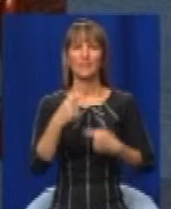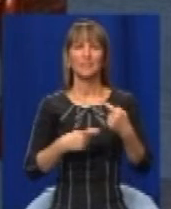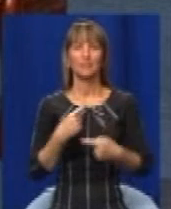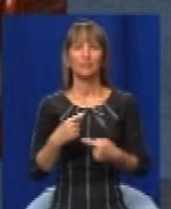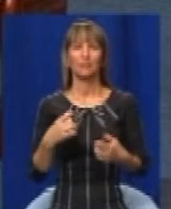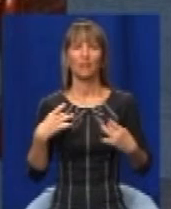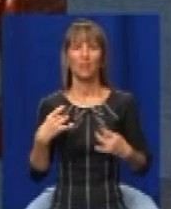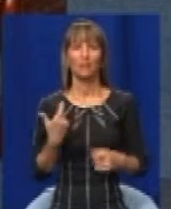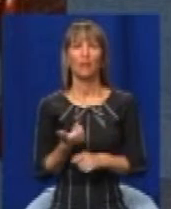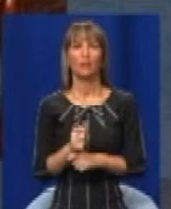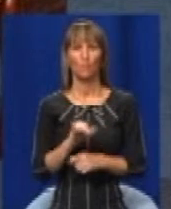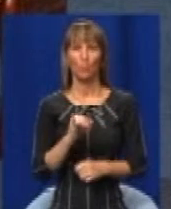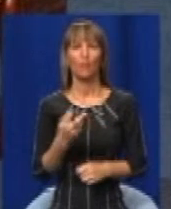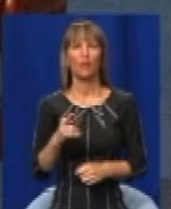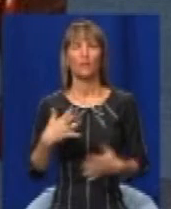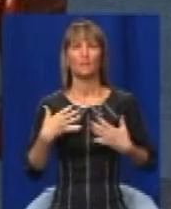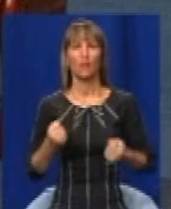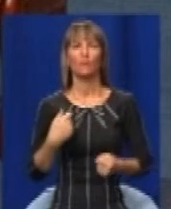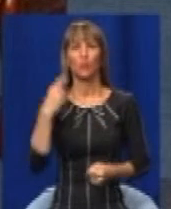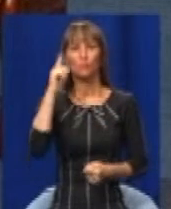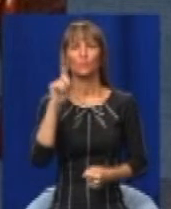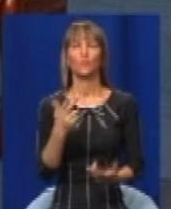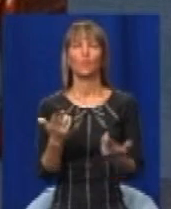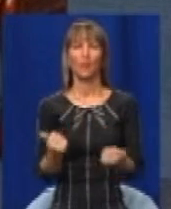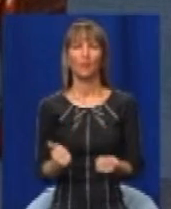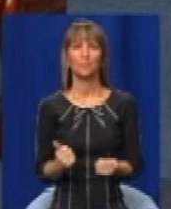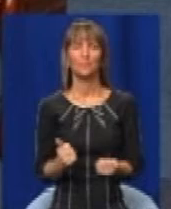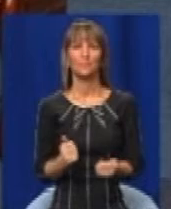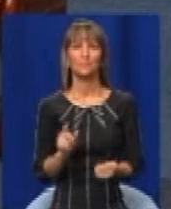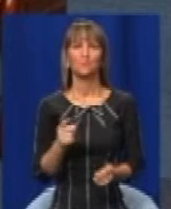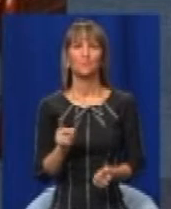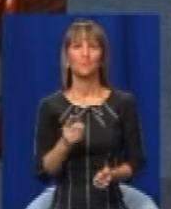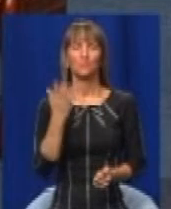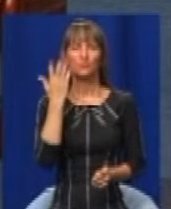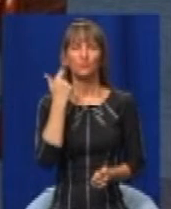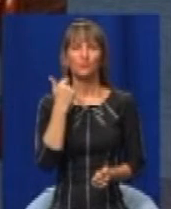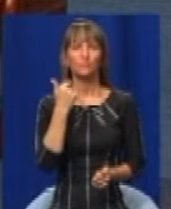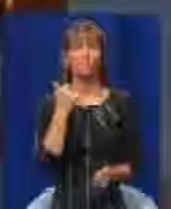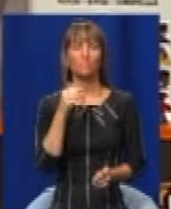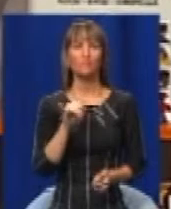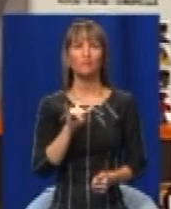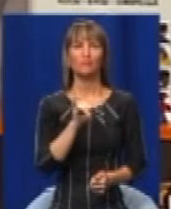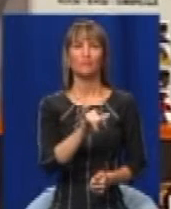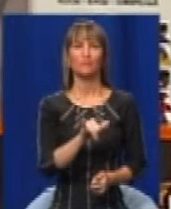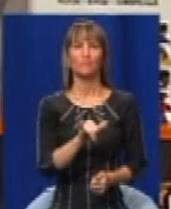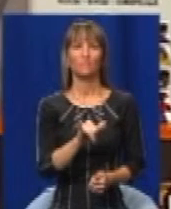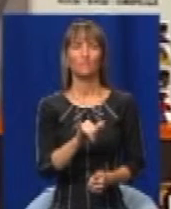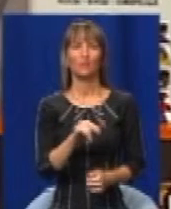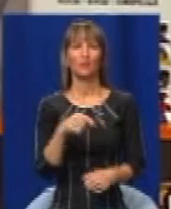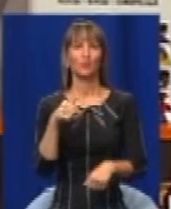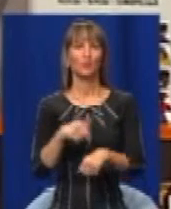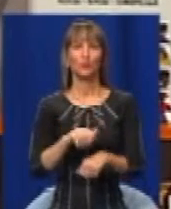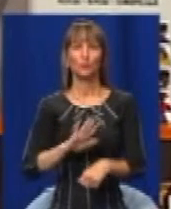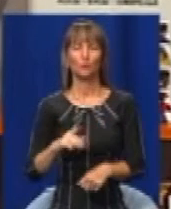дуже погано? Я думаю, що так. Тому що, коли у тебе... Ты чувствуешь